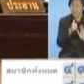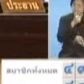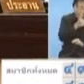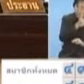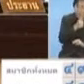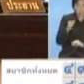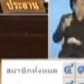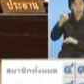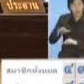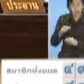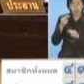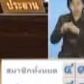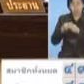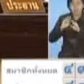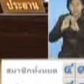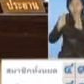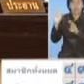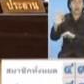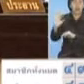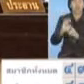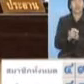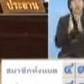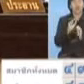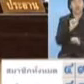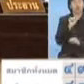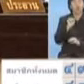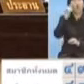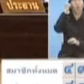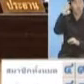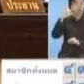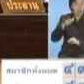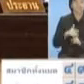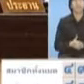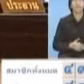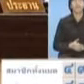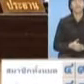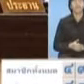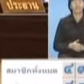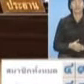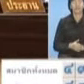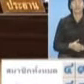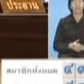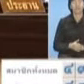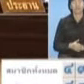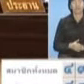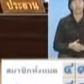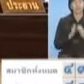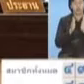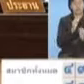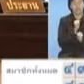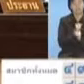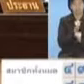ให้เปิดเผยข้อมูลนะซึ่งผู้อภิปรายก็ได้ปฏิบัติแล้วนะครับซึ่งได้ทราบจากทางเจ้าหน้า